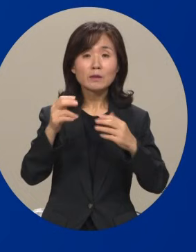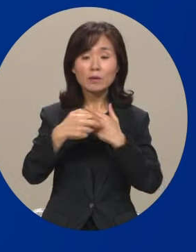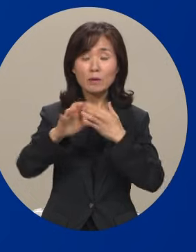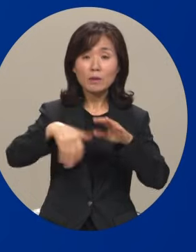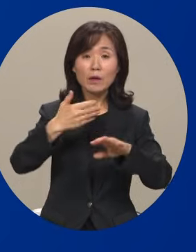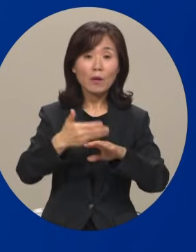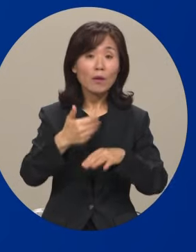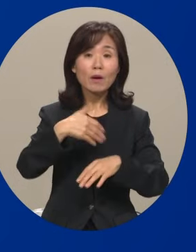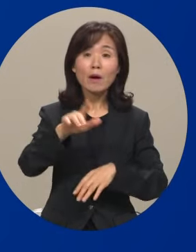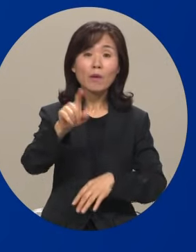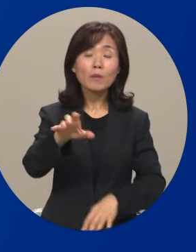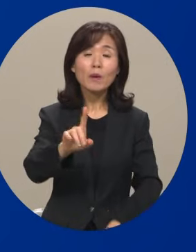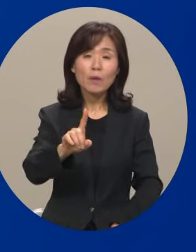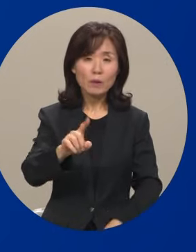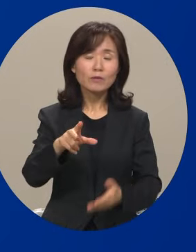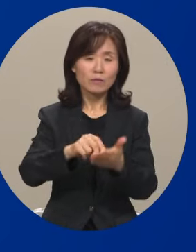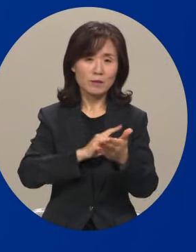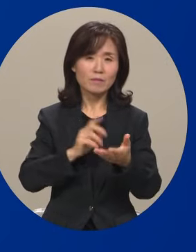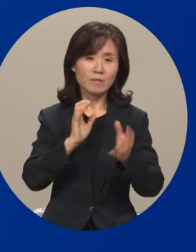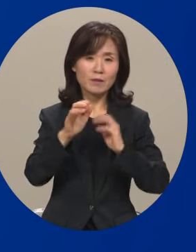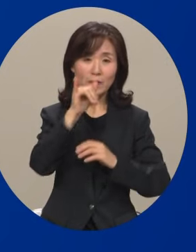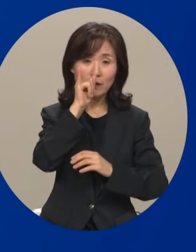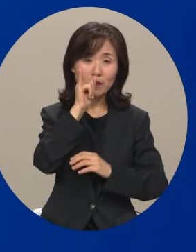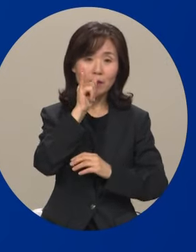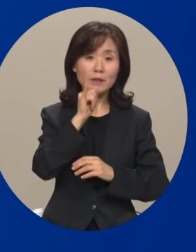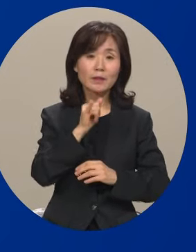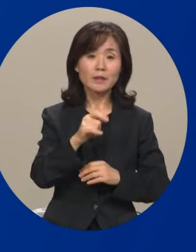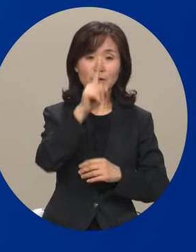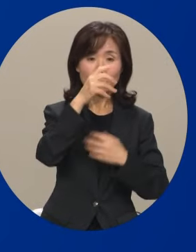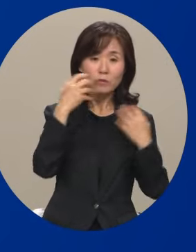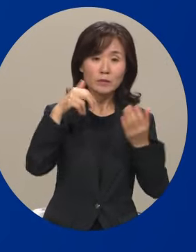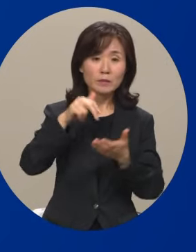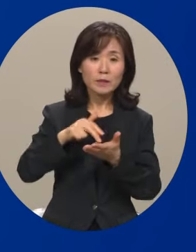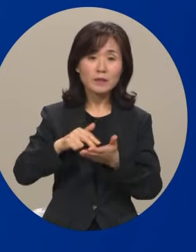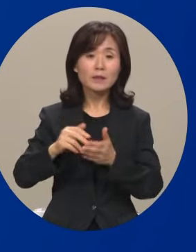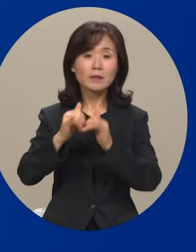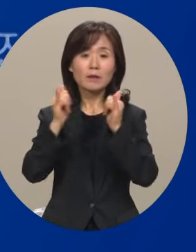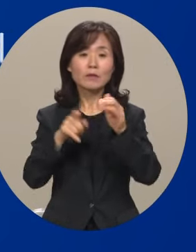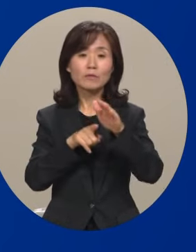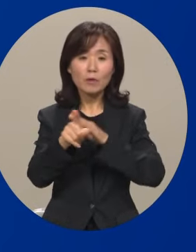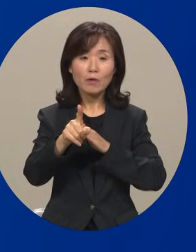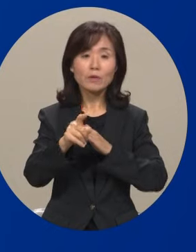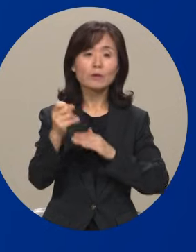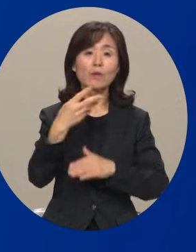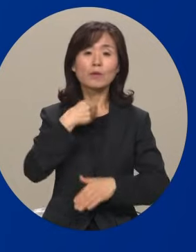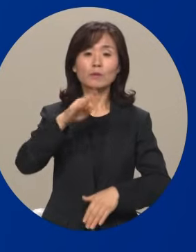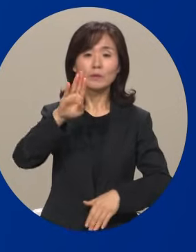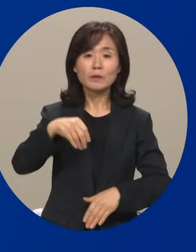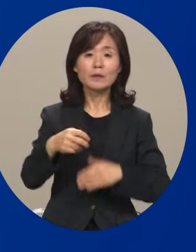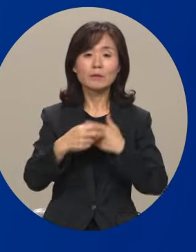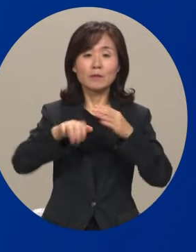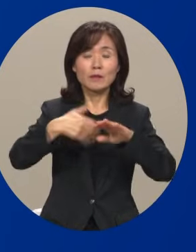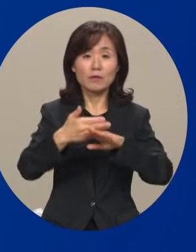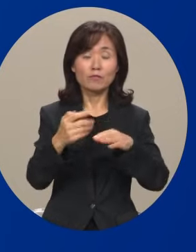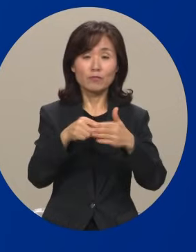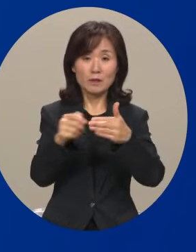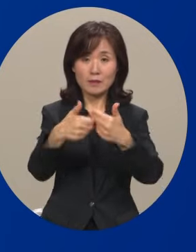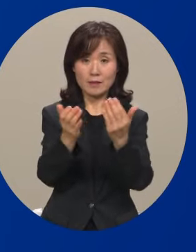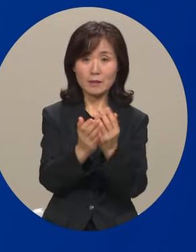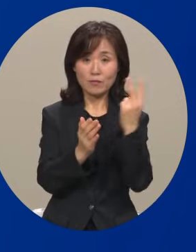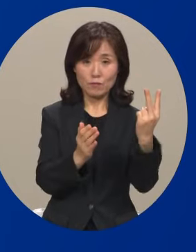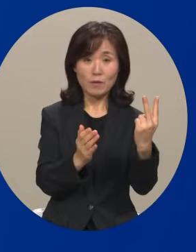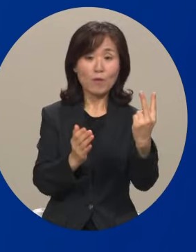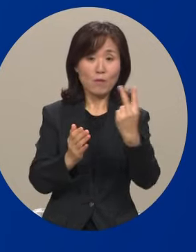장상윤 대통령실 사회수석과 정경실 복지부 의료개혁 추진 단장이 나섭니다 서울의대 비대 위선 강희경